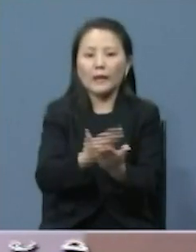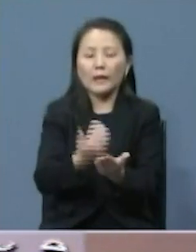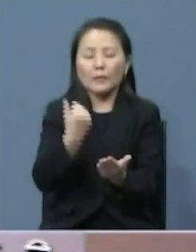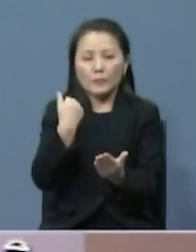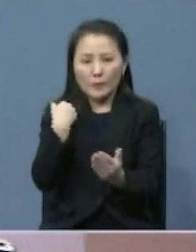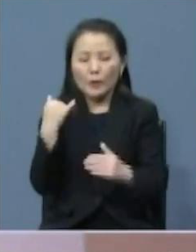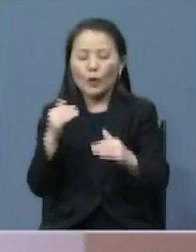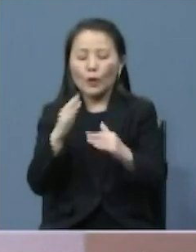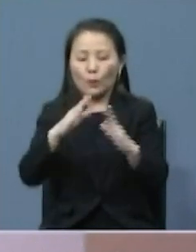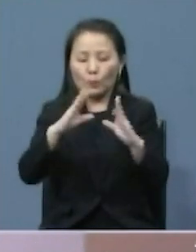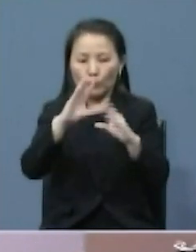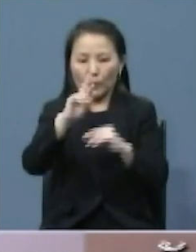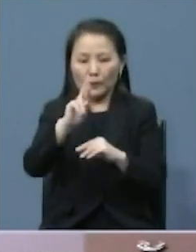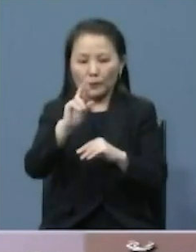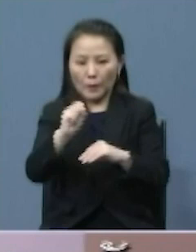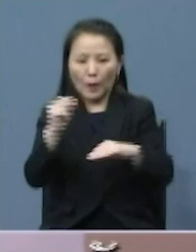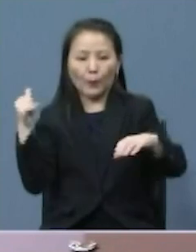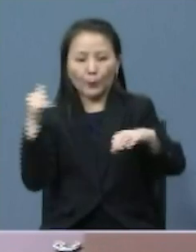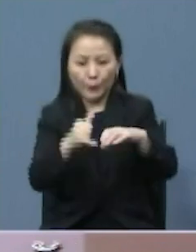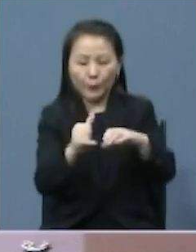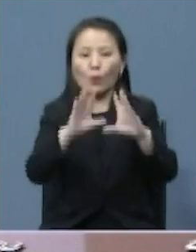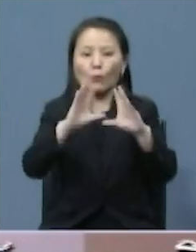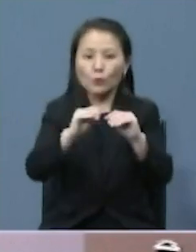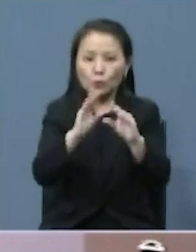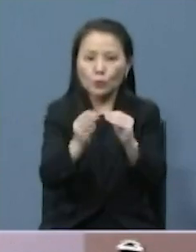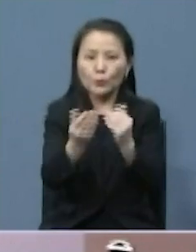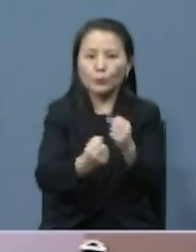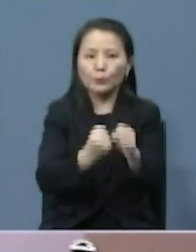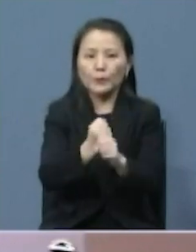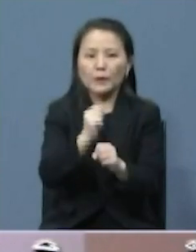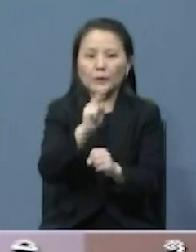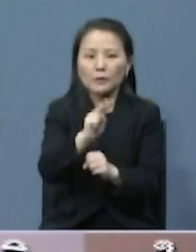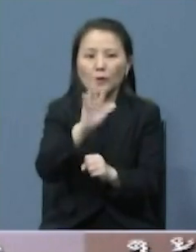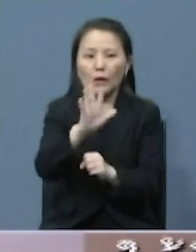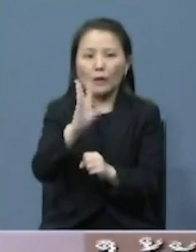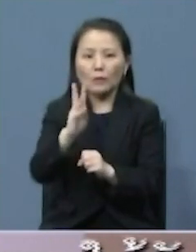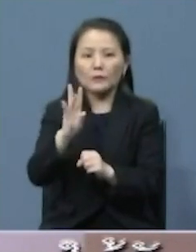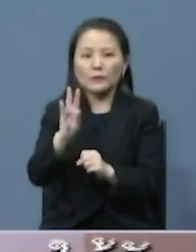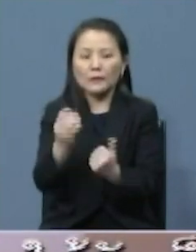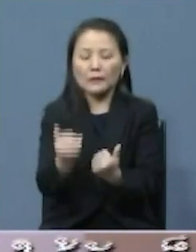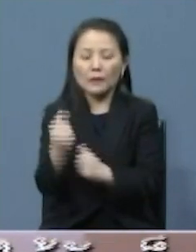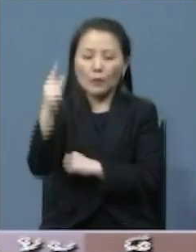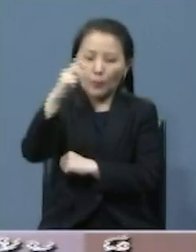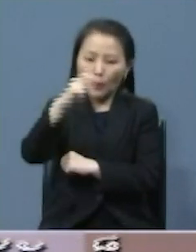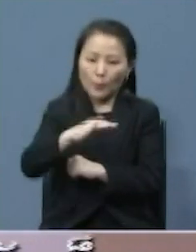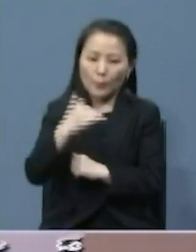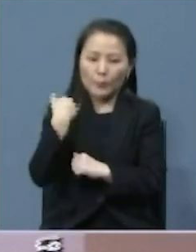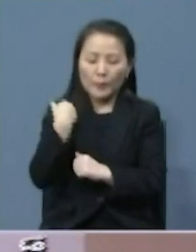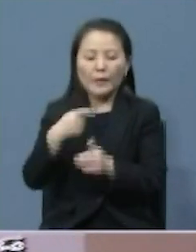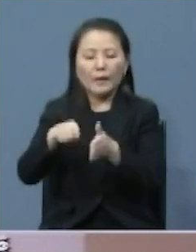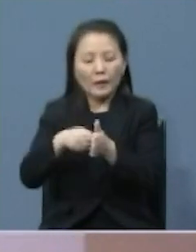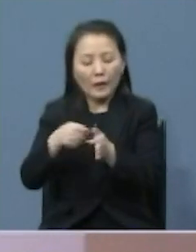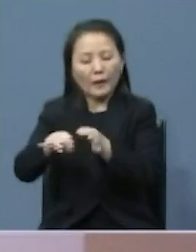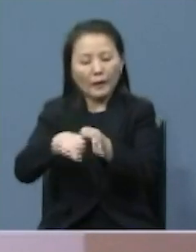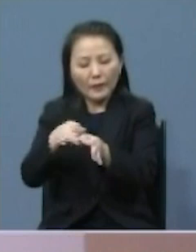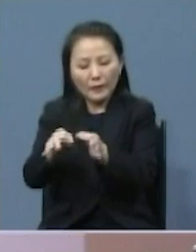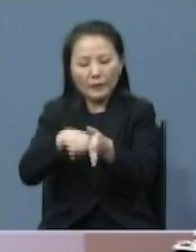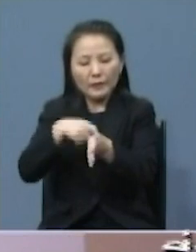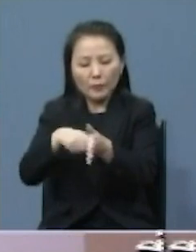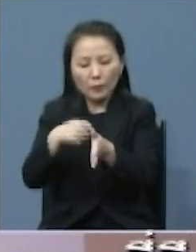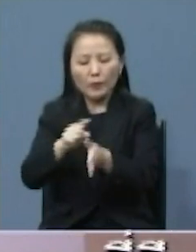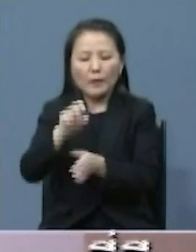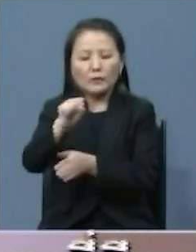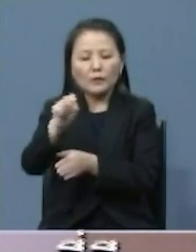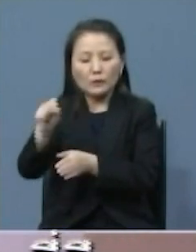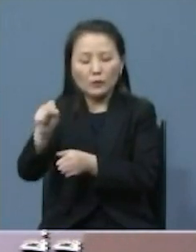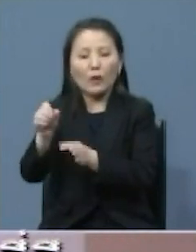เดินทางมาร่วมฟังการอภิปรายร่างงบประมาณ 2,567 เมื่อช่วงบ่ายก็ได้มีการชี้แจงถึงกรณีที่ส.ส.ได้มีการ